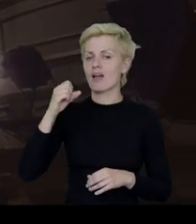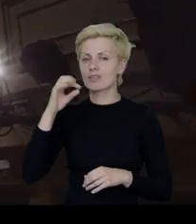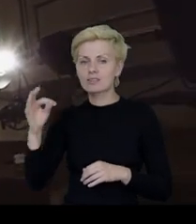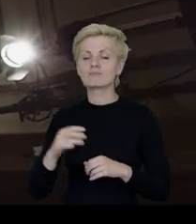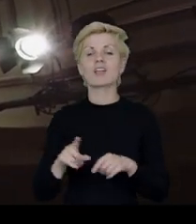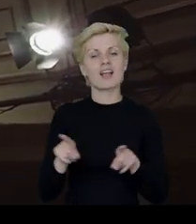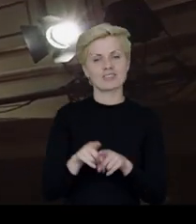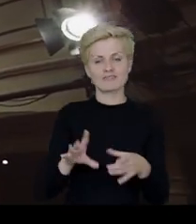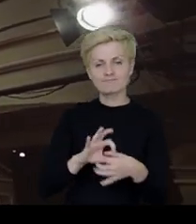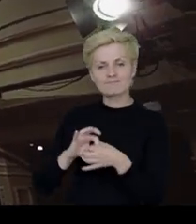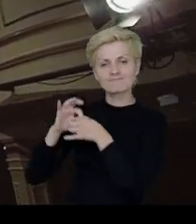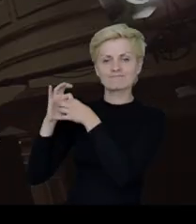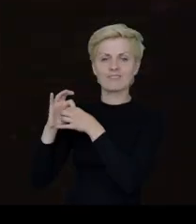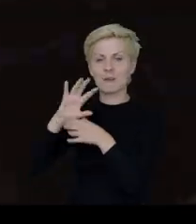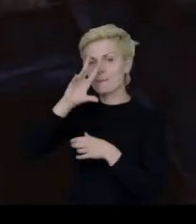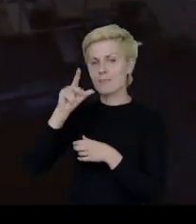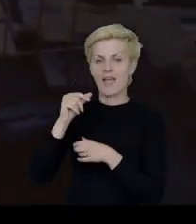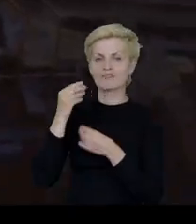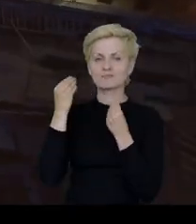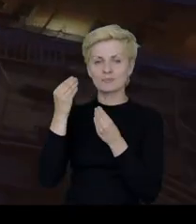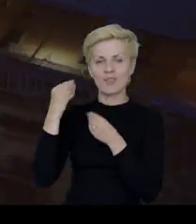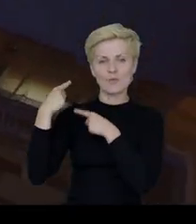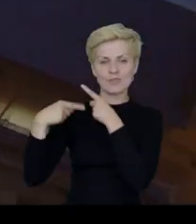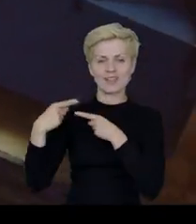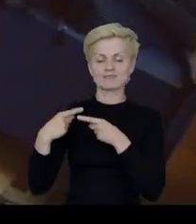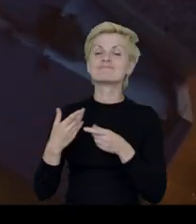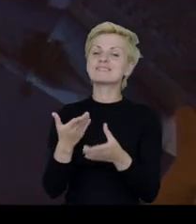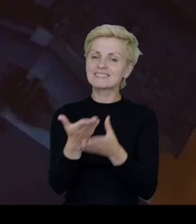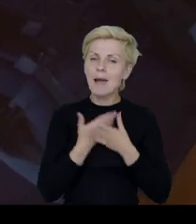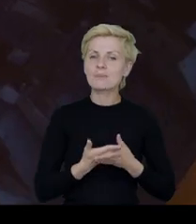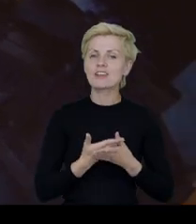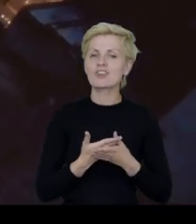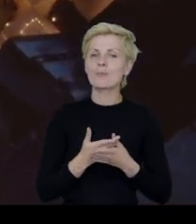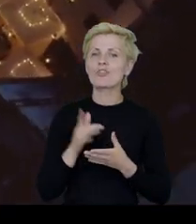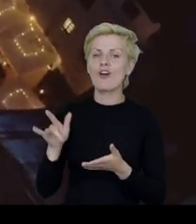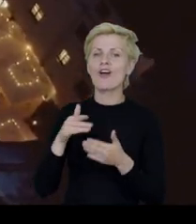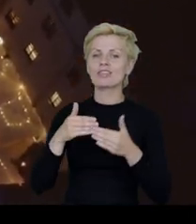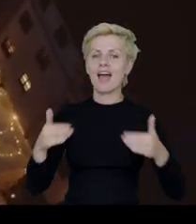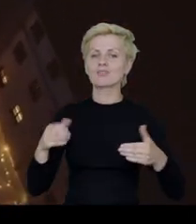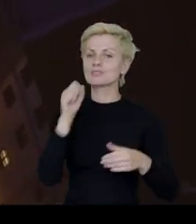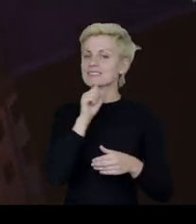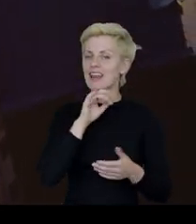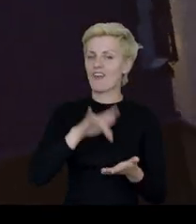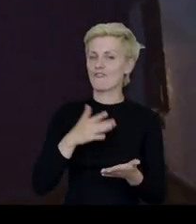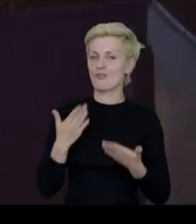do pięknej i szczytnej tradycji. Zapraszamy do Teatru Starego w Lublinie.